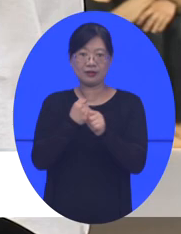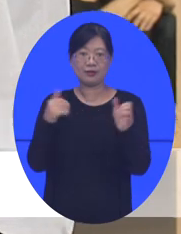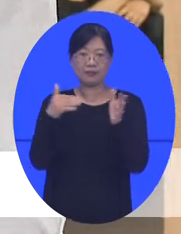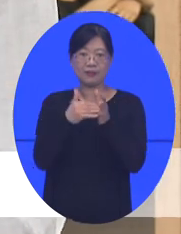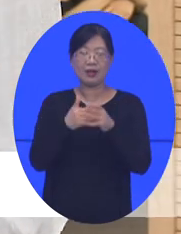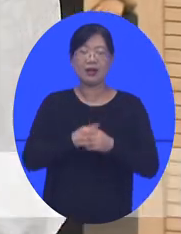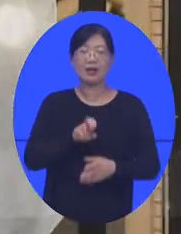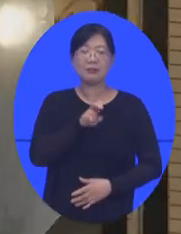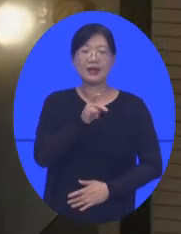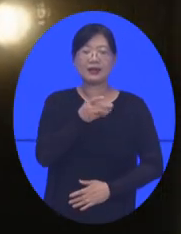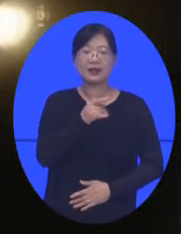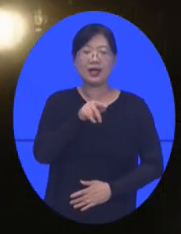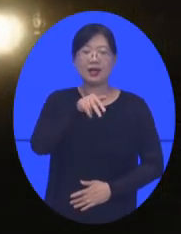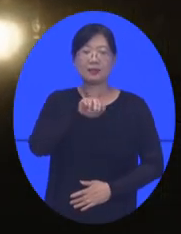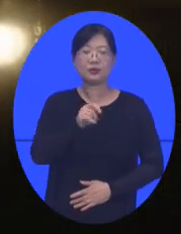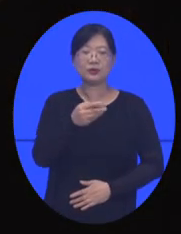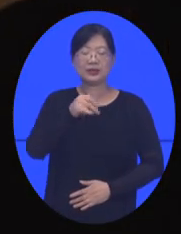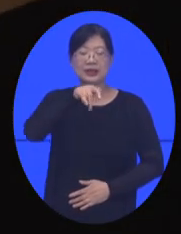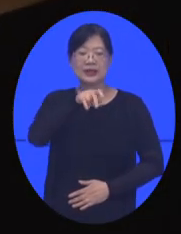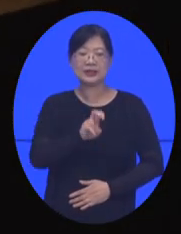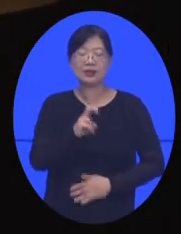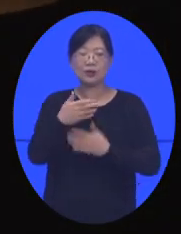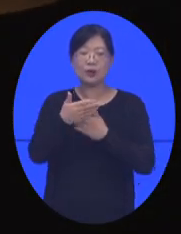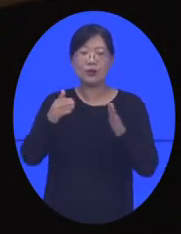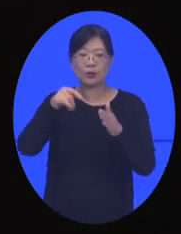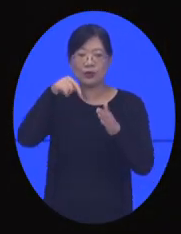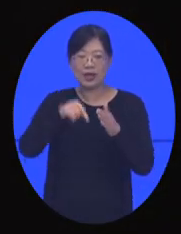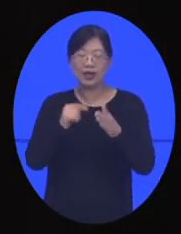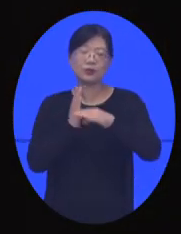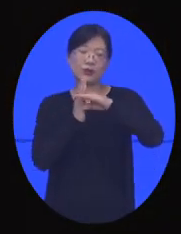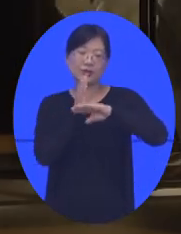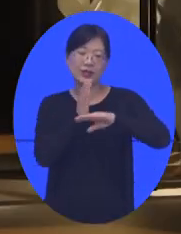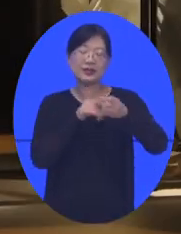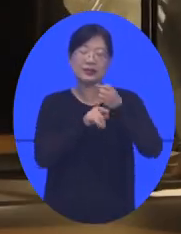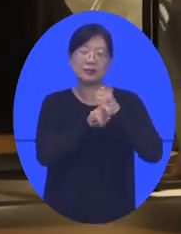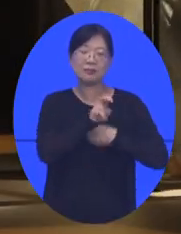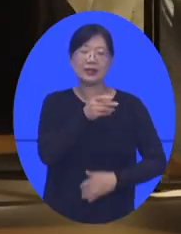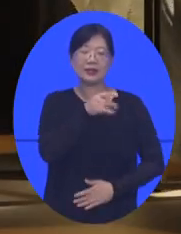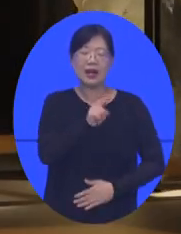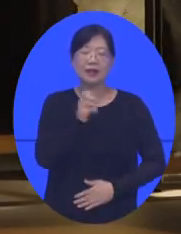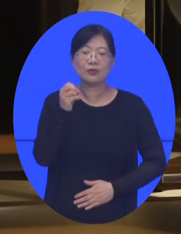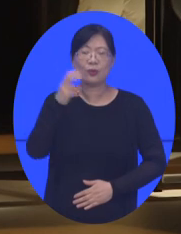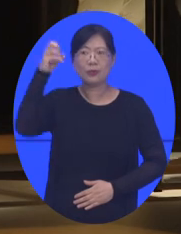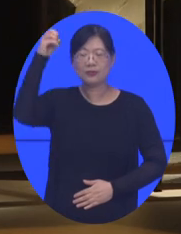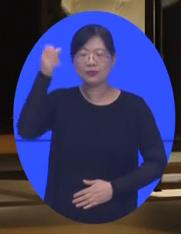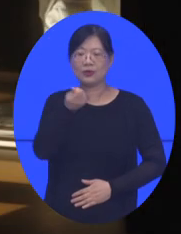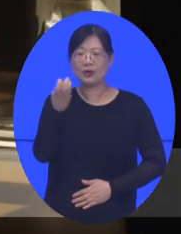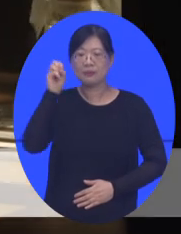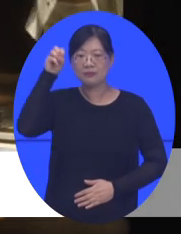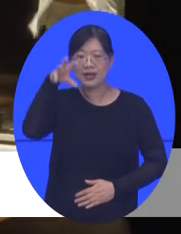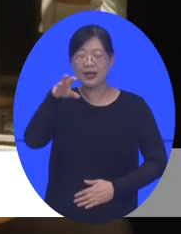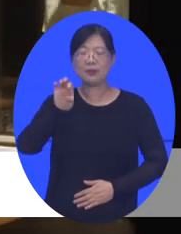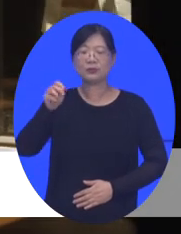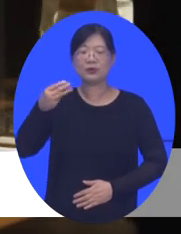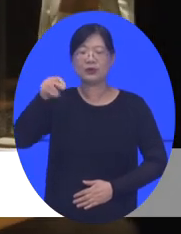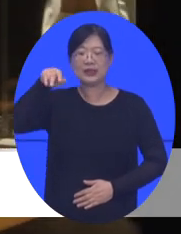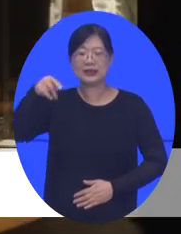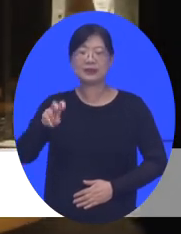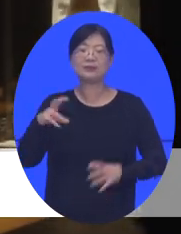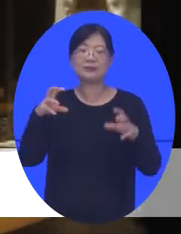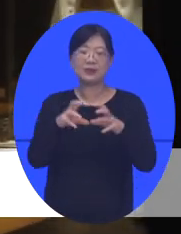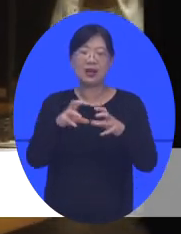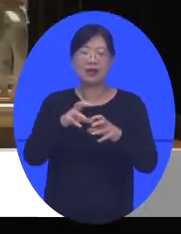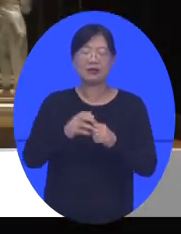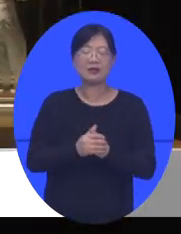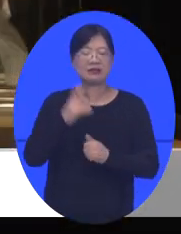꾸몄습니다. 메타프리즘은 공간의 초월을 뜻하는 메타와 여러 개의 빛을 뿜어내는 프리즘을 합친 말로